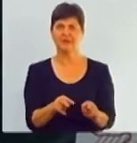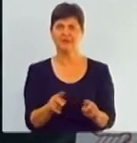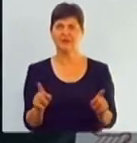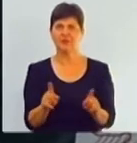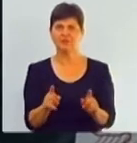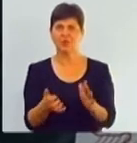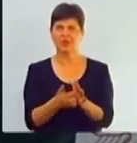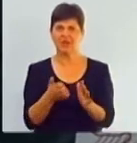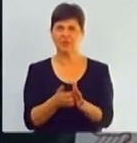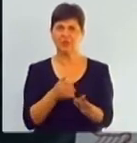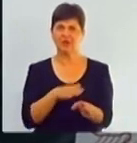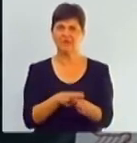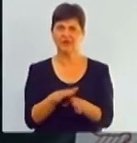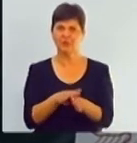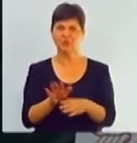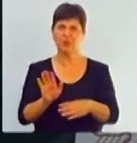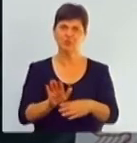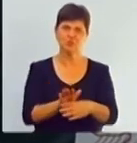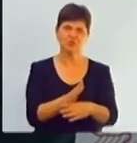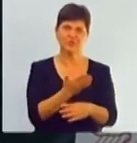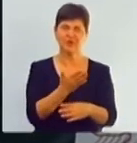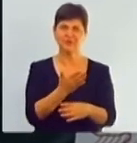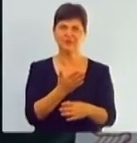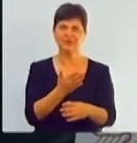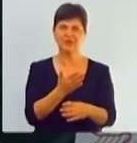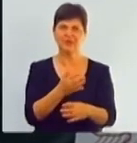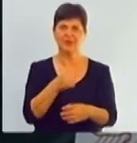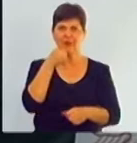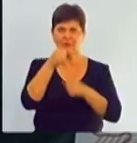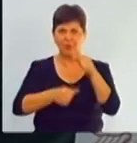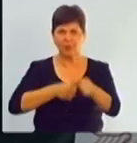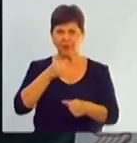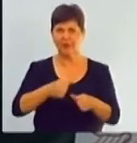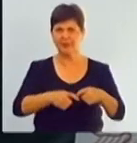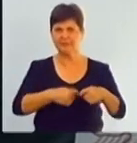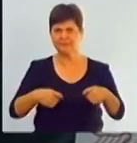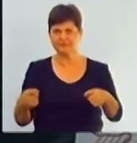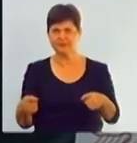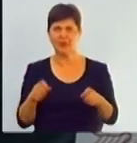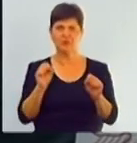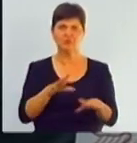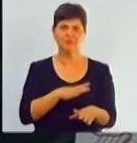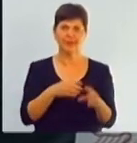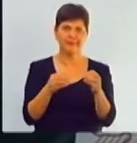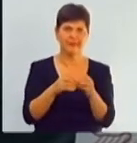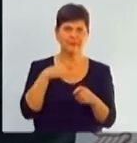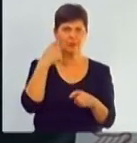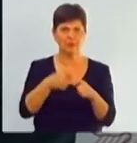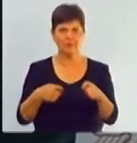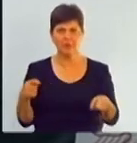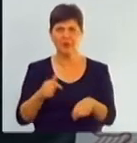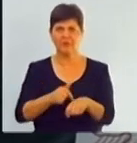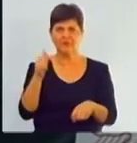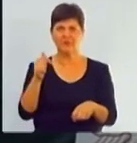недоліки усуваються роками, скажімо так, а деякі – десятиріччями, особливо це стосується